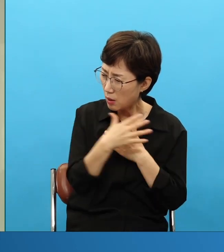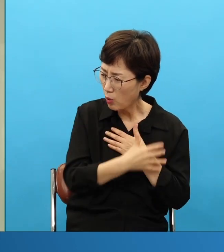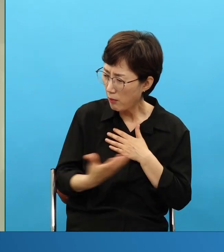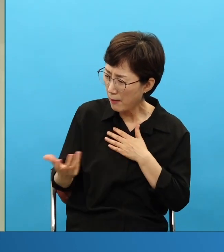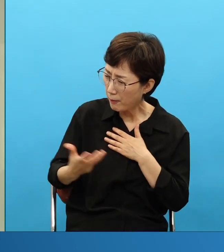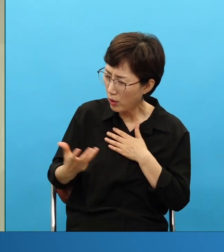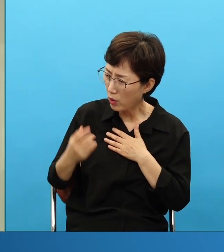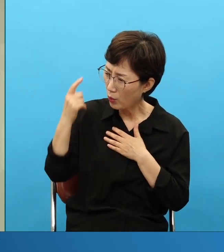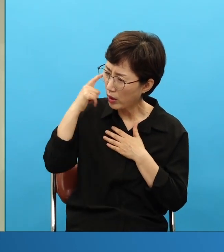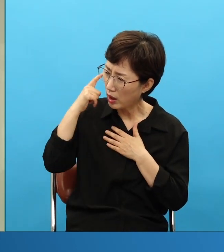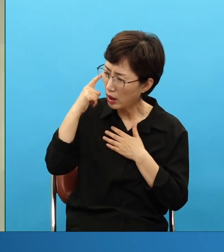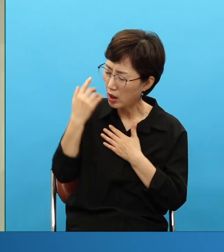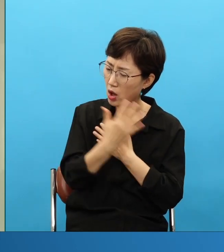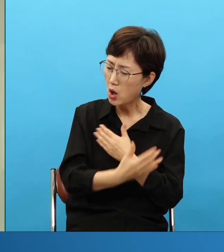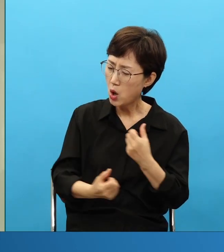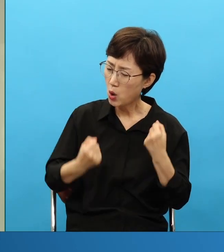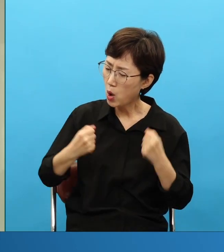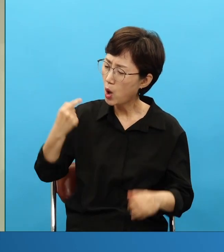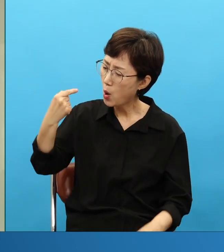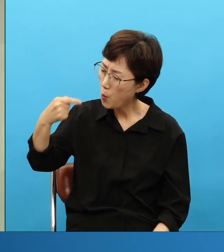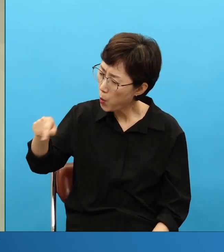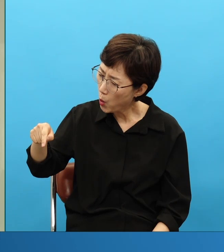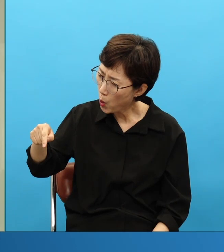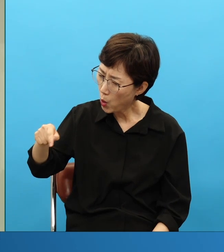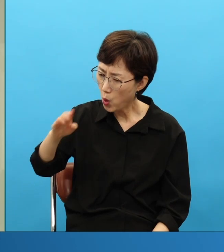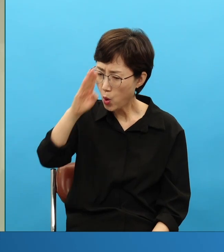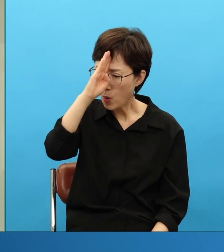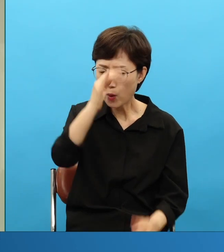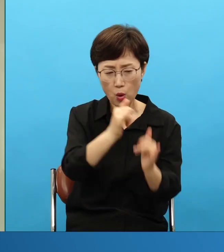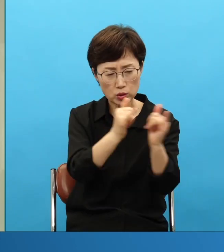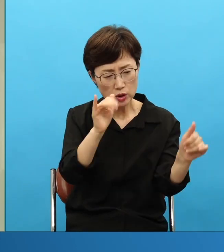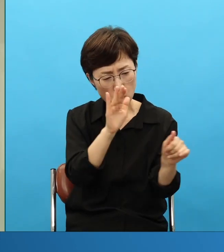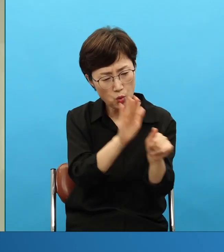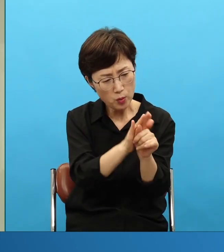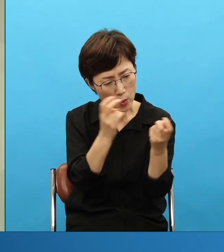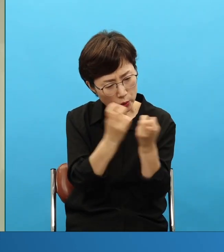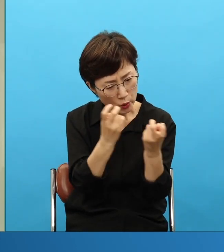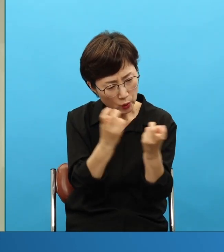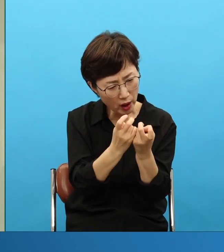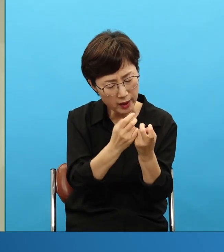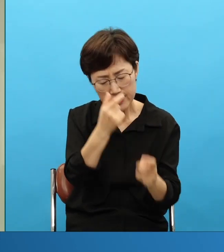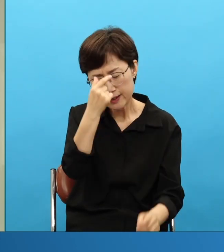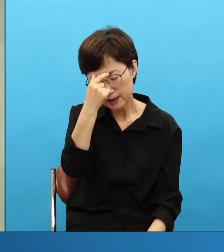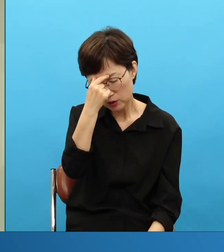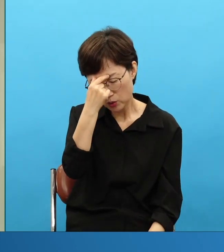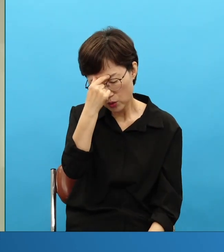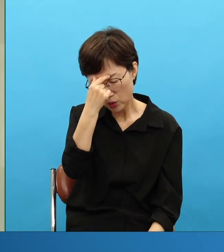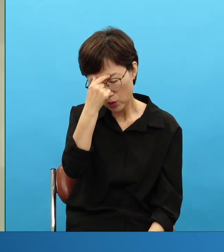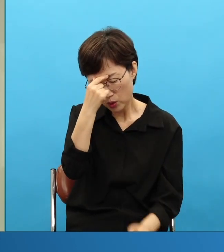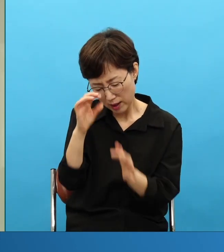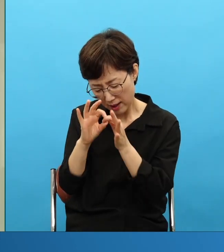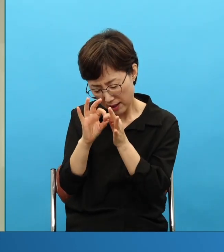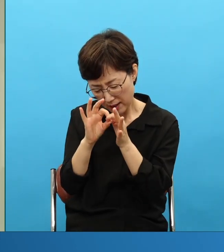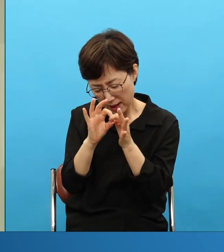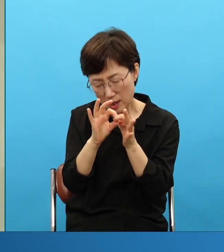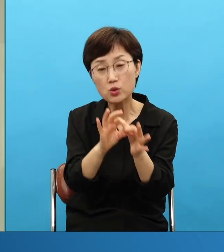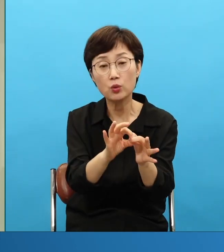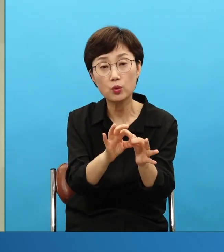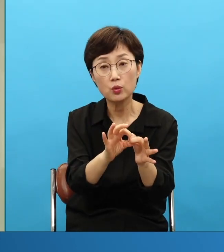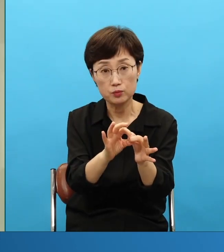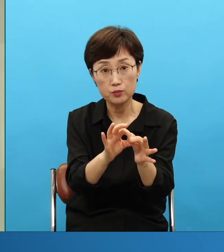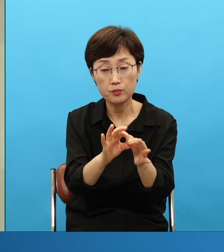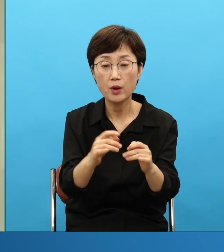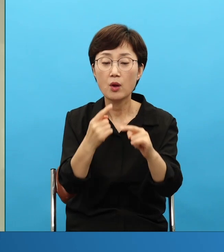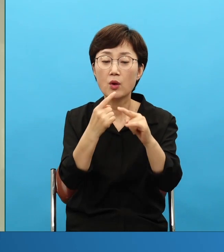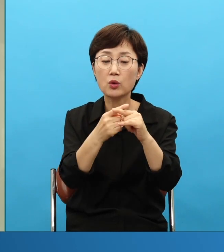sick? 건강이 뭐며 병든 자를 어떻게 살리느냐? 기도했습니다. I prayed, what is health and how can I save those who are sick? 교회가